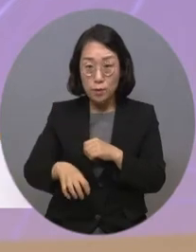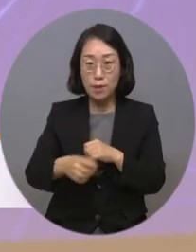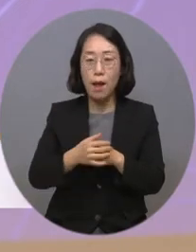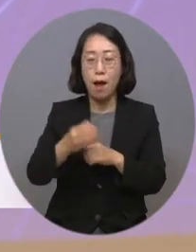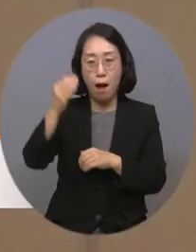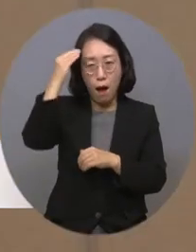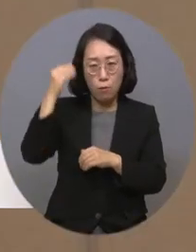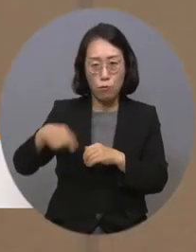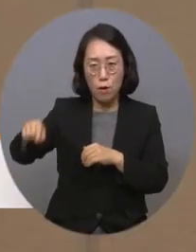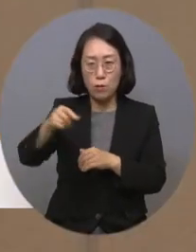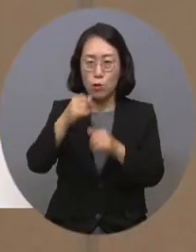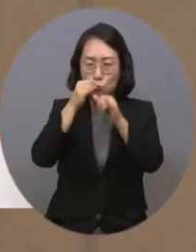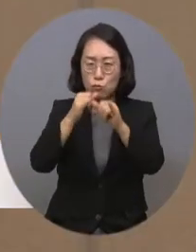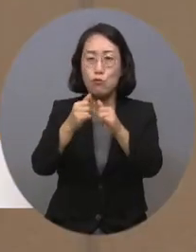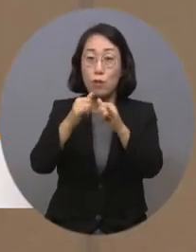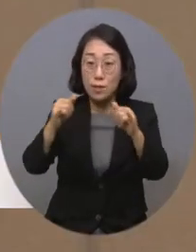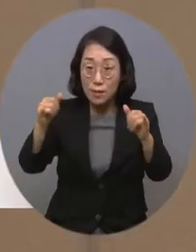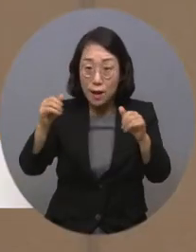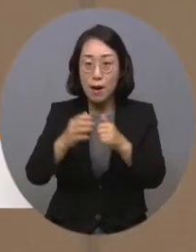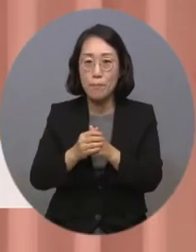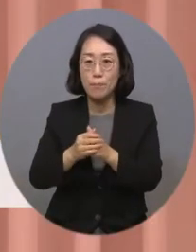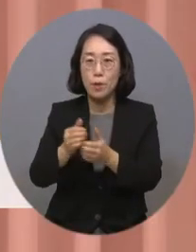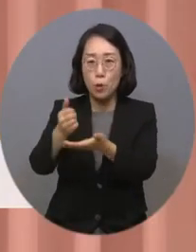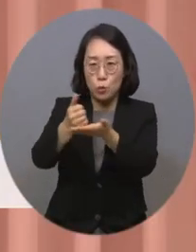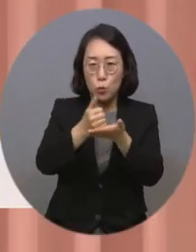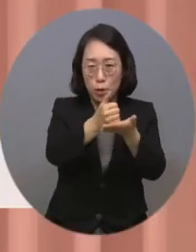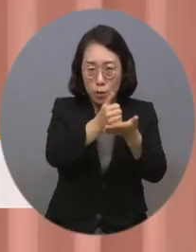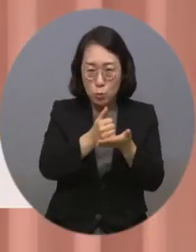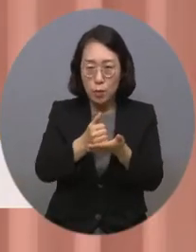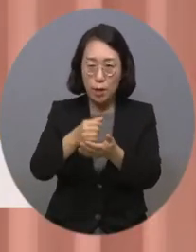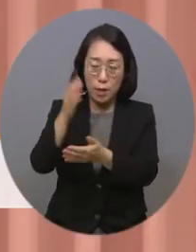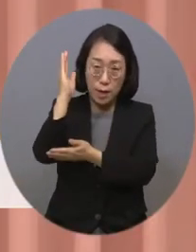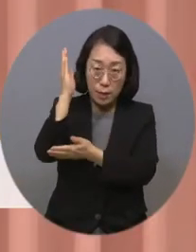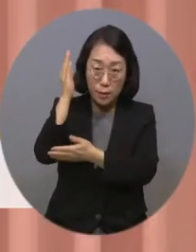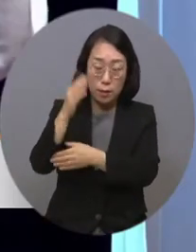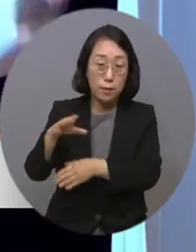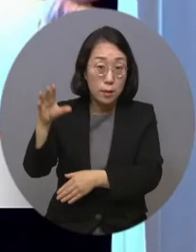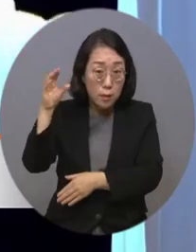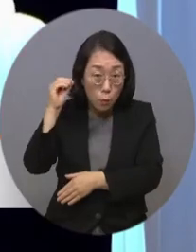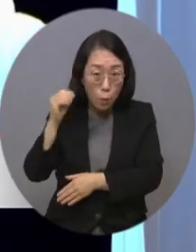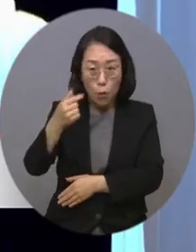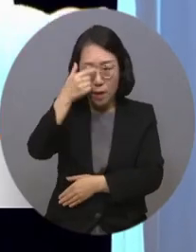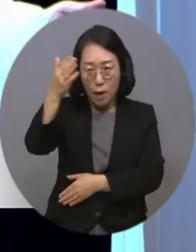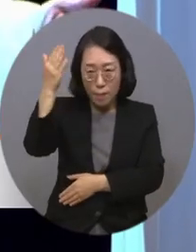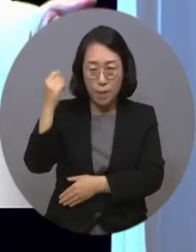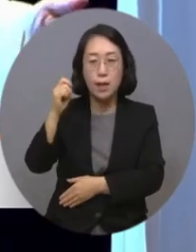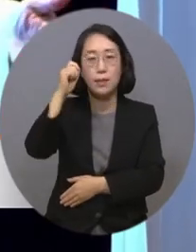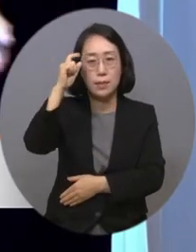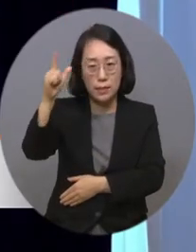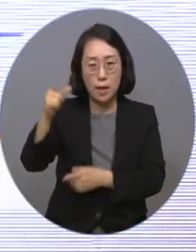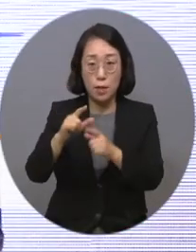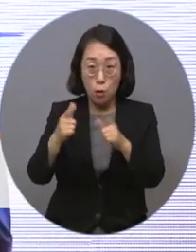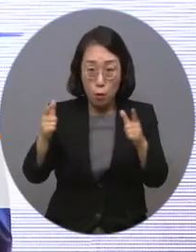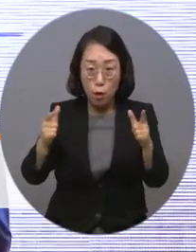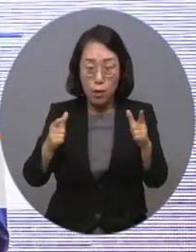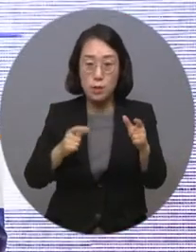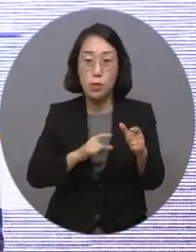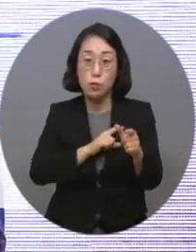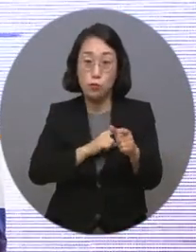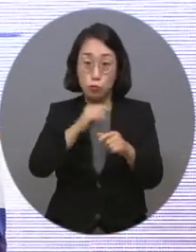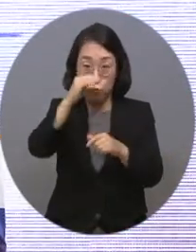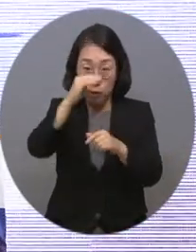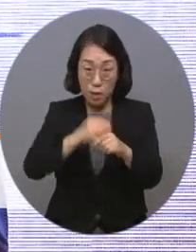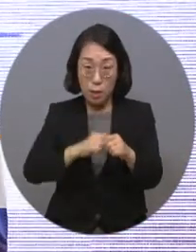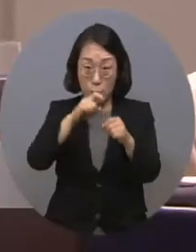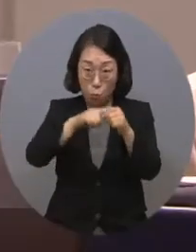우수한 인물들을 강사로 초빙해 21세기 선비정신 고전에서 배우는 삶의 지혜 등 다양한 주제를 바탕으로 강의를